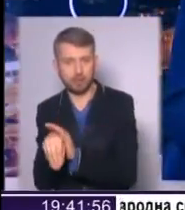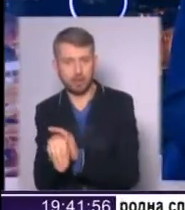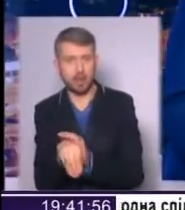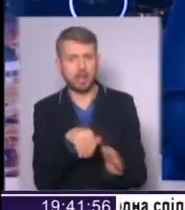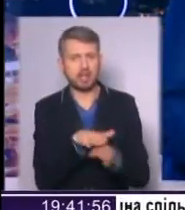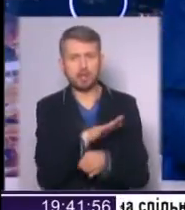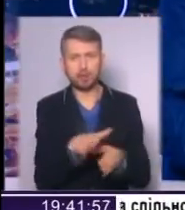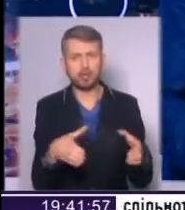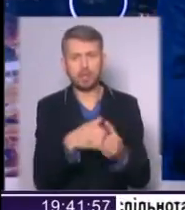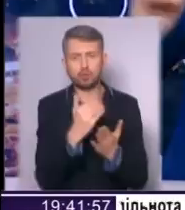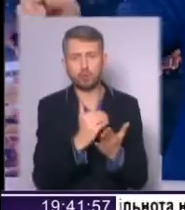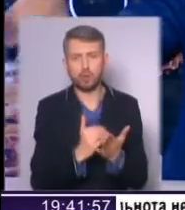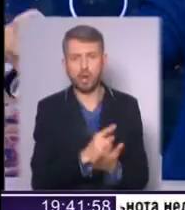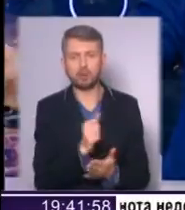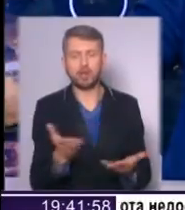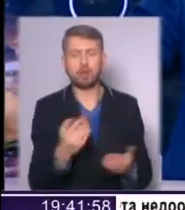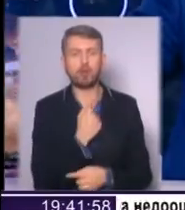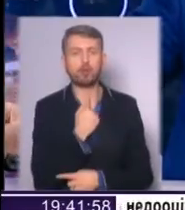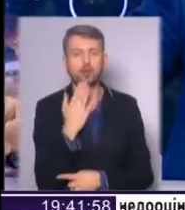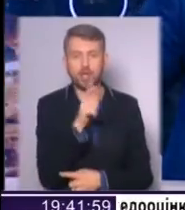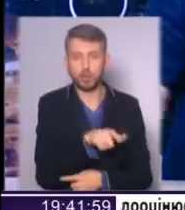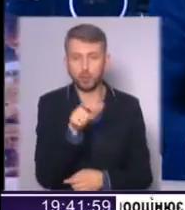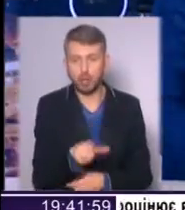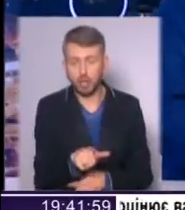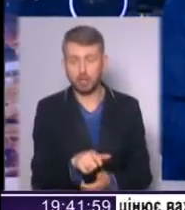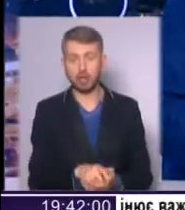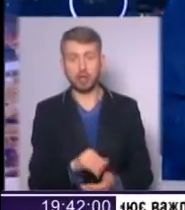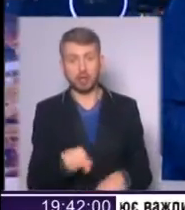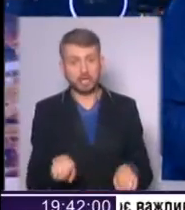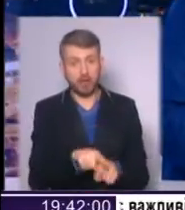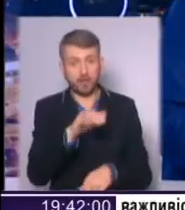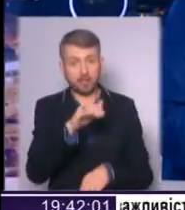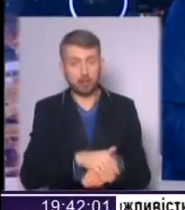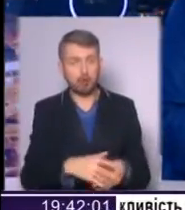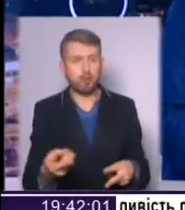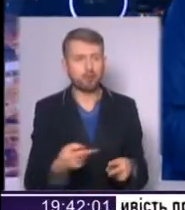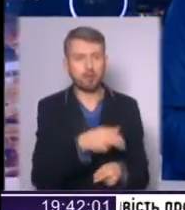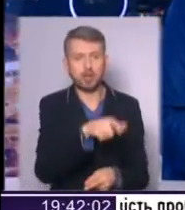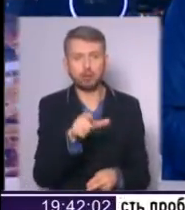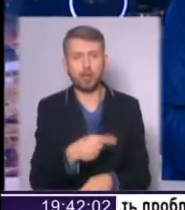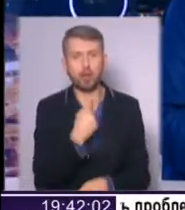ту партійну програму, за яку голосували люди. І так фактично позбавляли людей